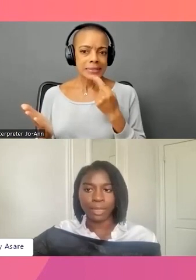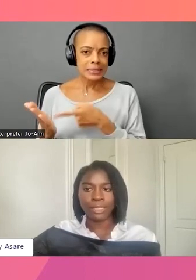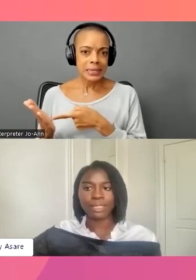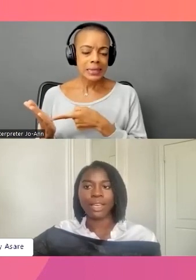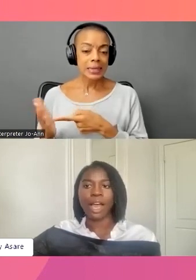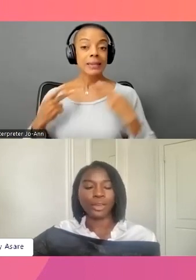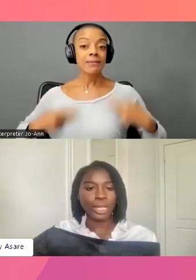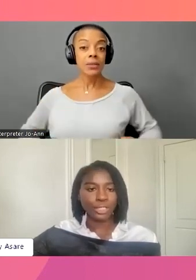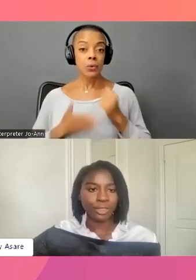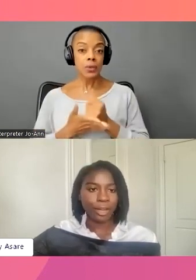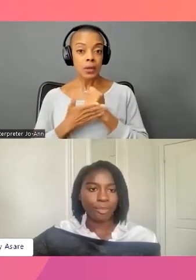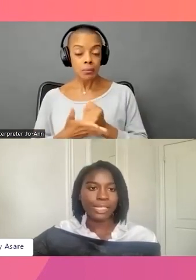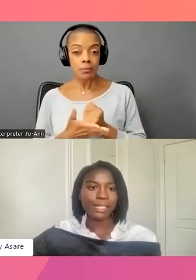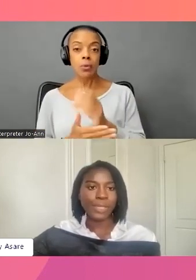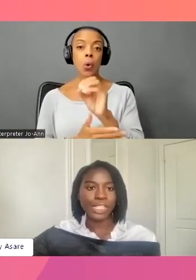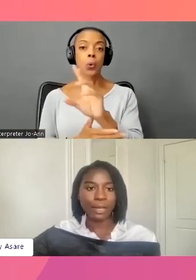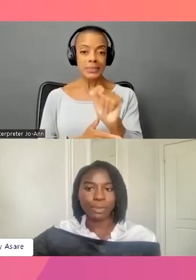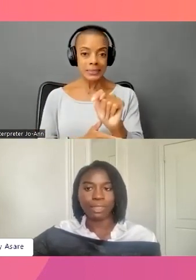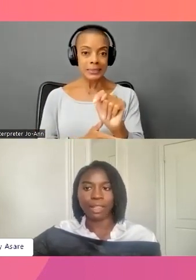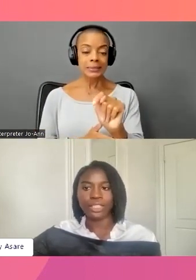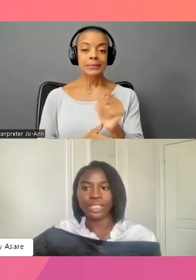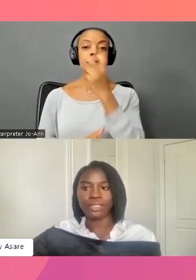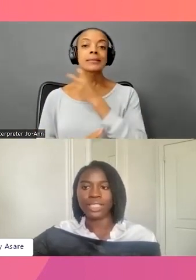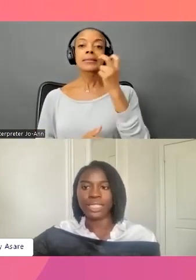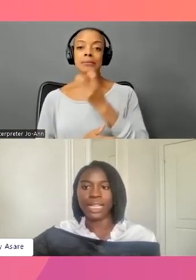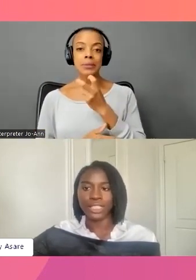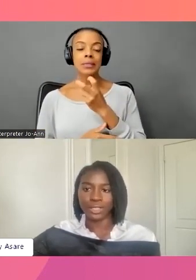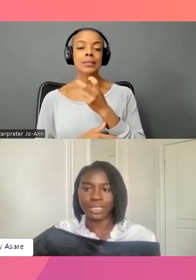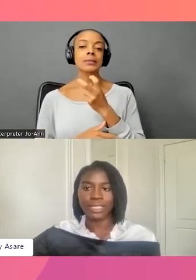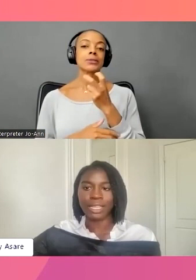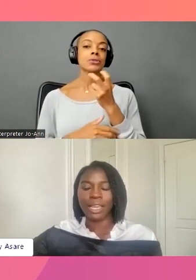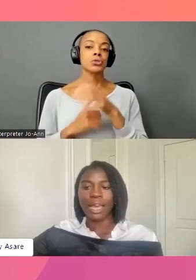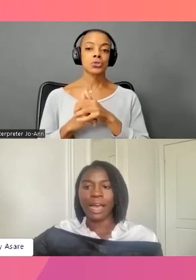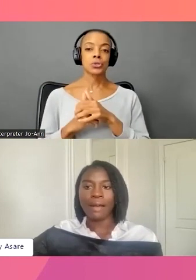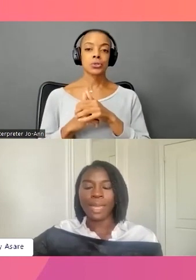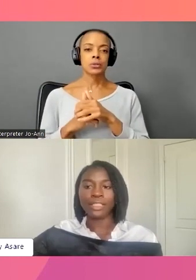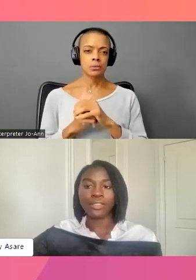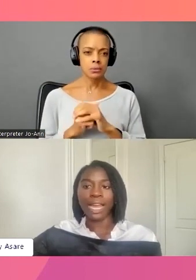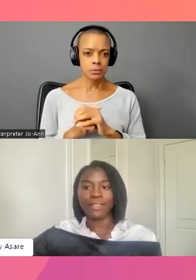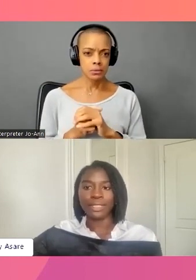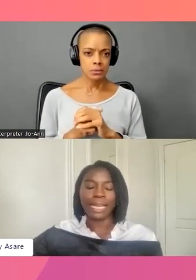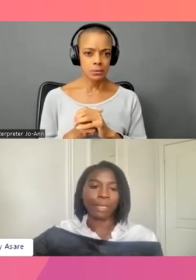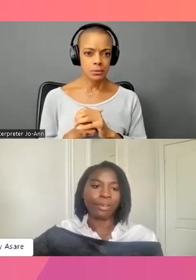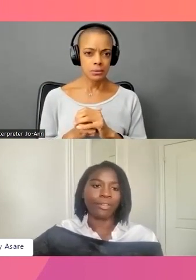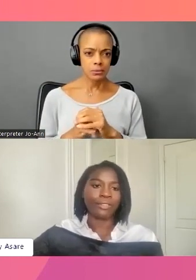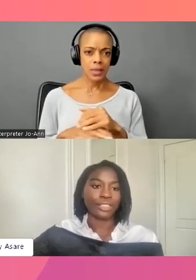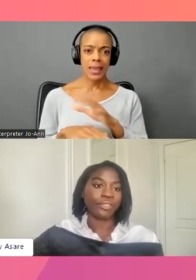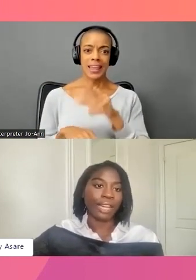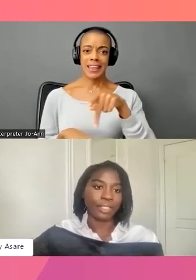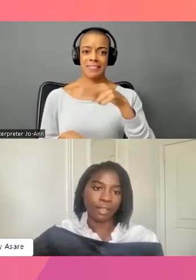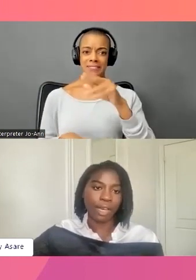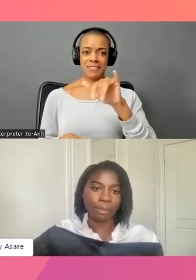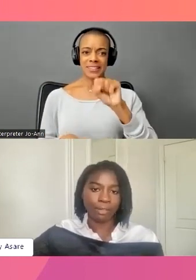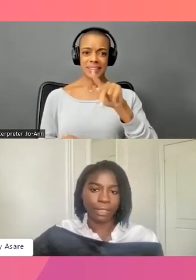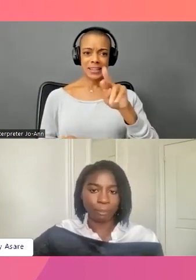on a étudié dans la littérature quelles sont les occasions, les possibilités au sujet de l'utilisation et quelle